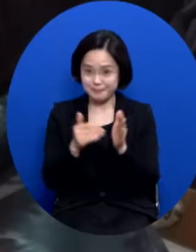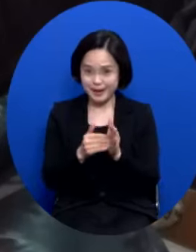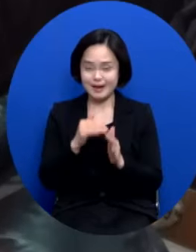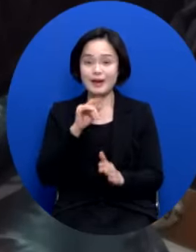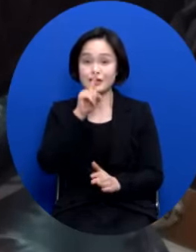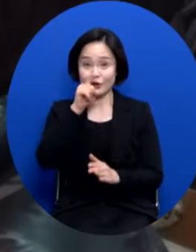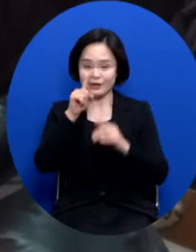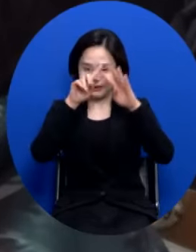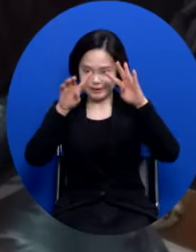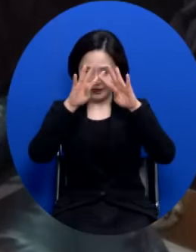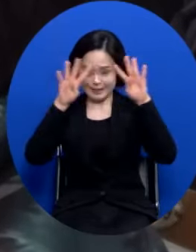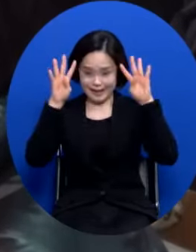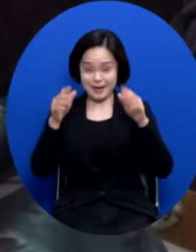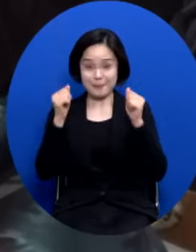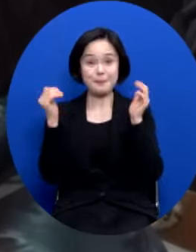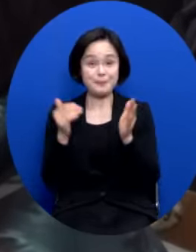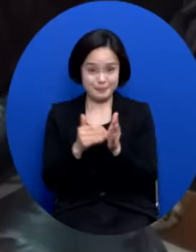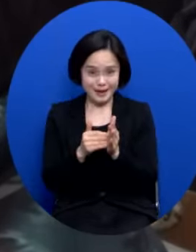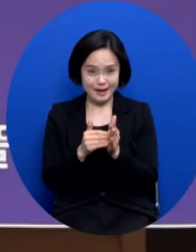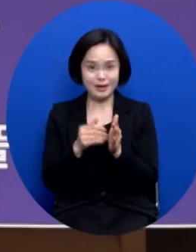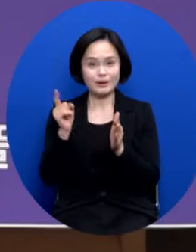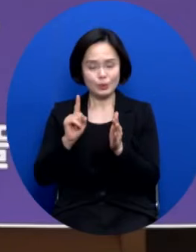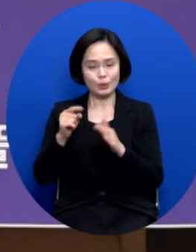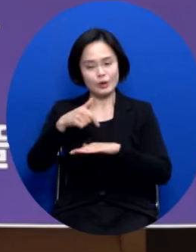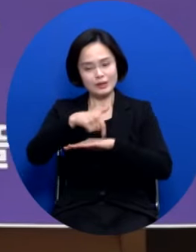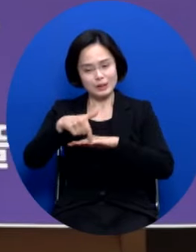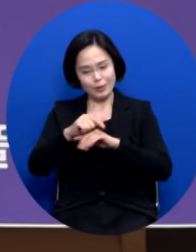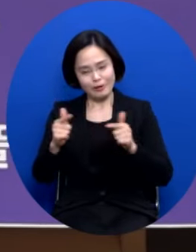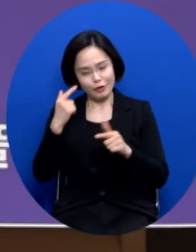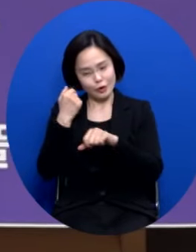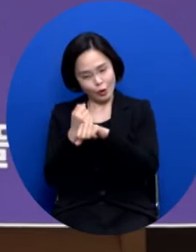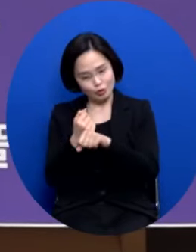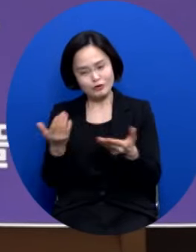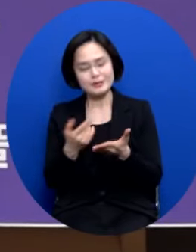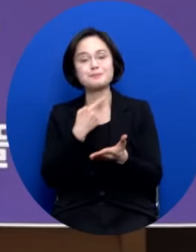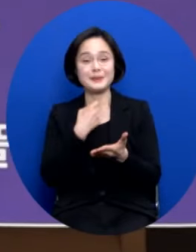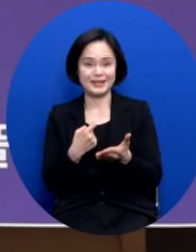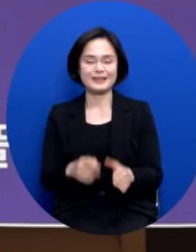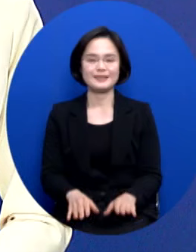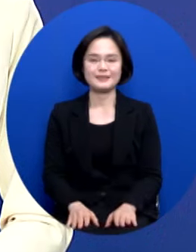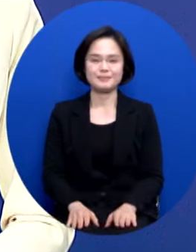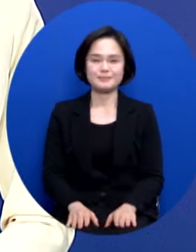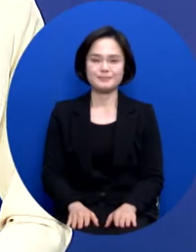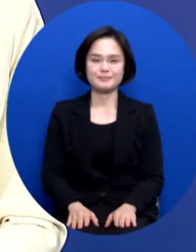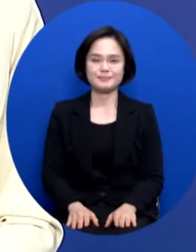감신대에서 기획처장과 대외협력처장, 기획연구처장 등을 역임한 바 있습니다.